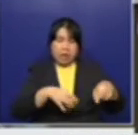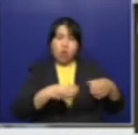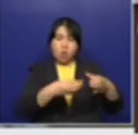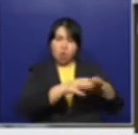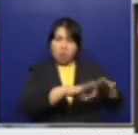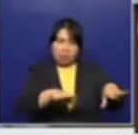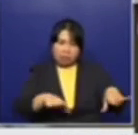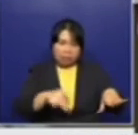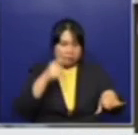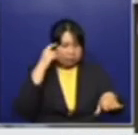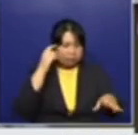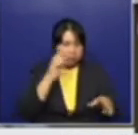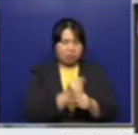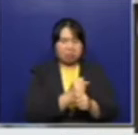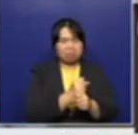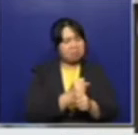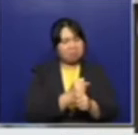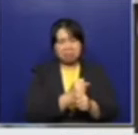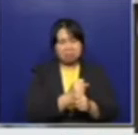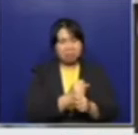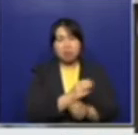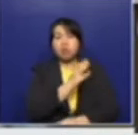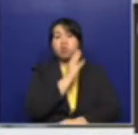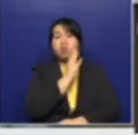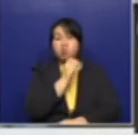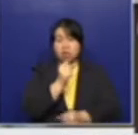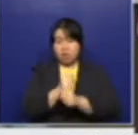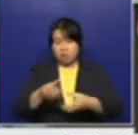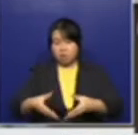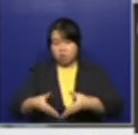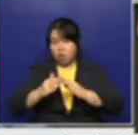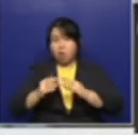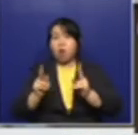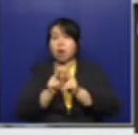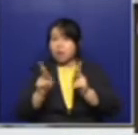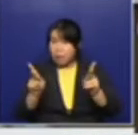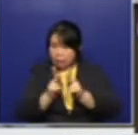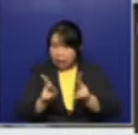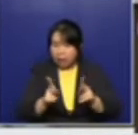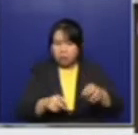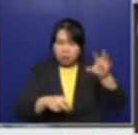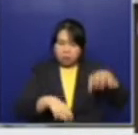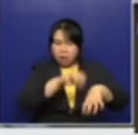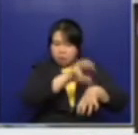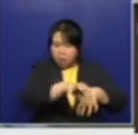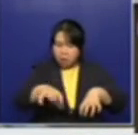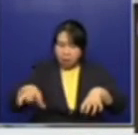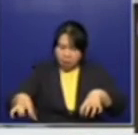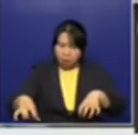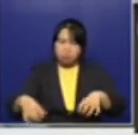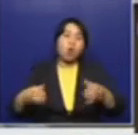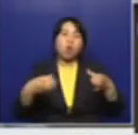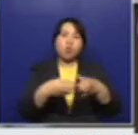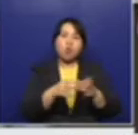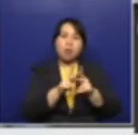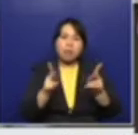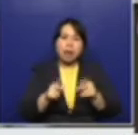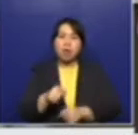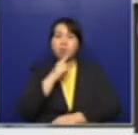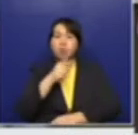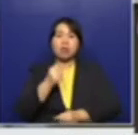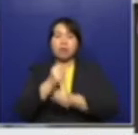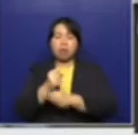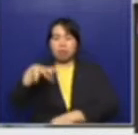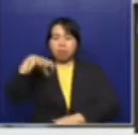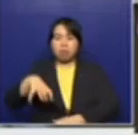าสรุปแล้วครับไม่ว่าท่านจะตั้งกรรมธิการกี่คณะไม่ใช่เฉพาะกรรมธิการให้สภาทั้งสภา